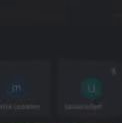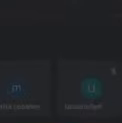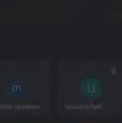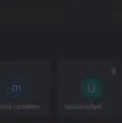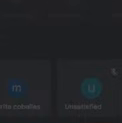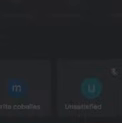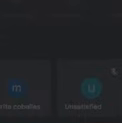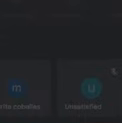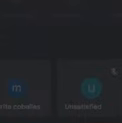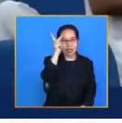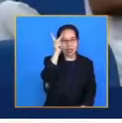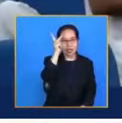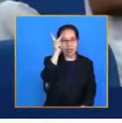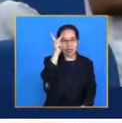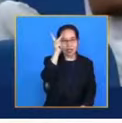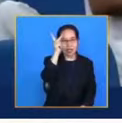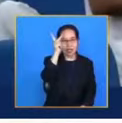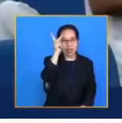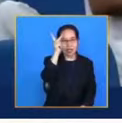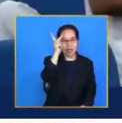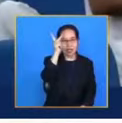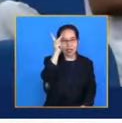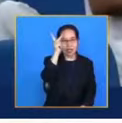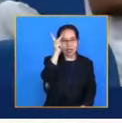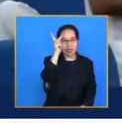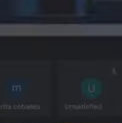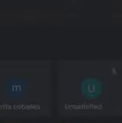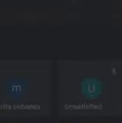sometime, mag-ano ka lang, sali ka lang.